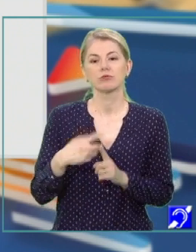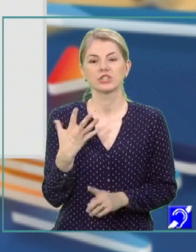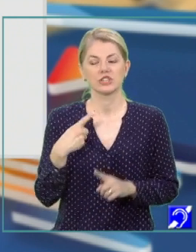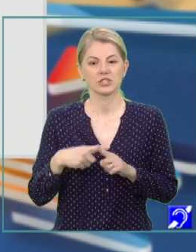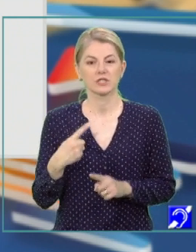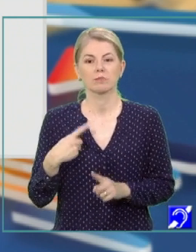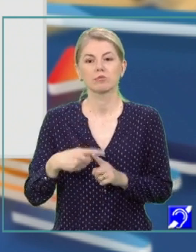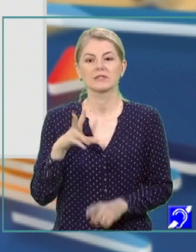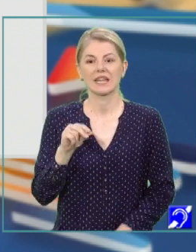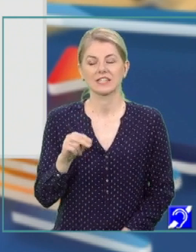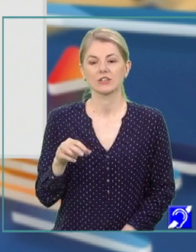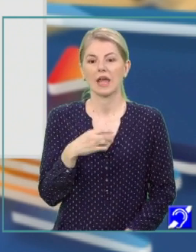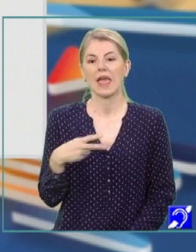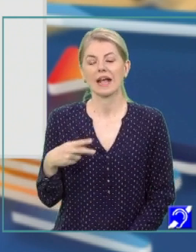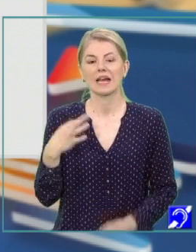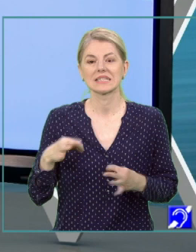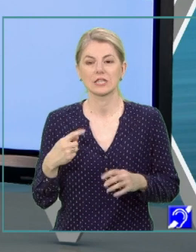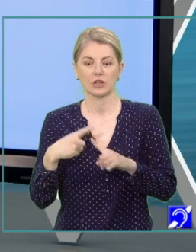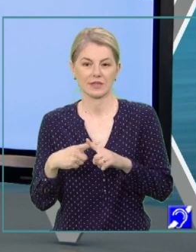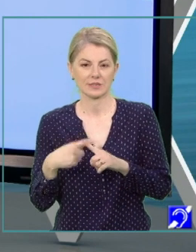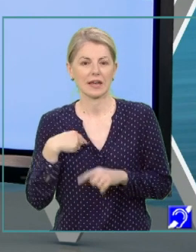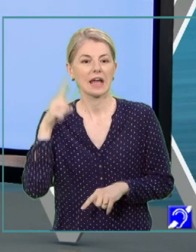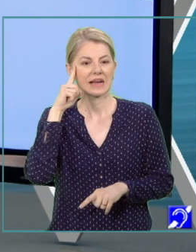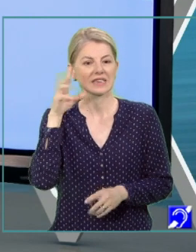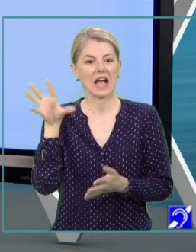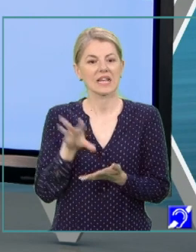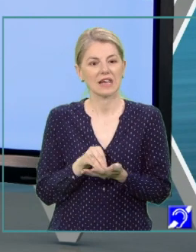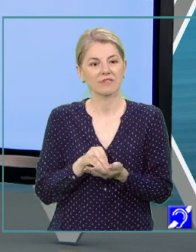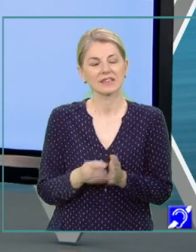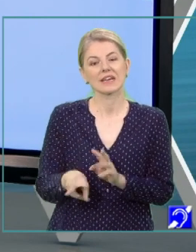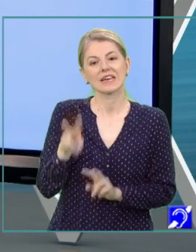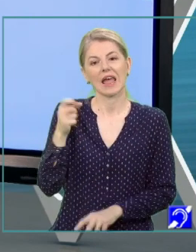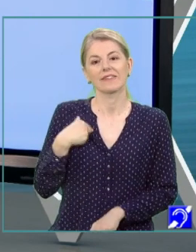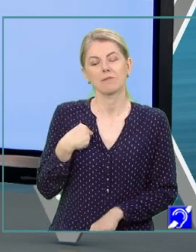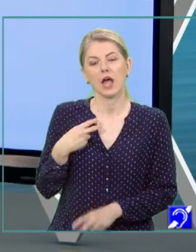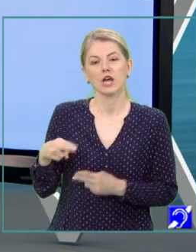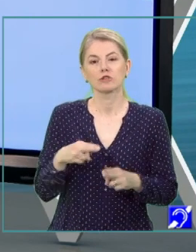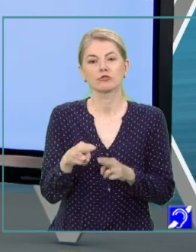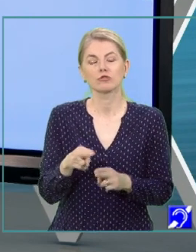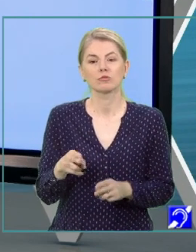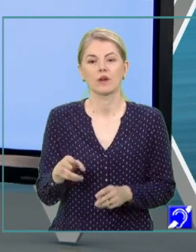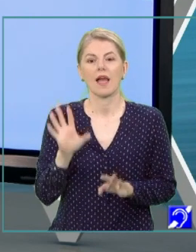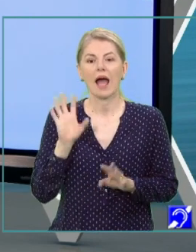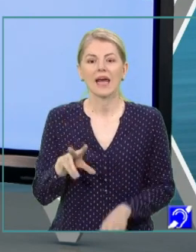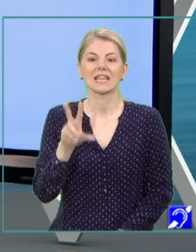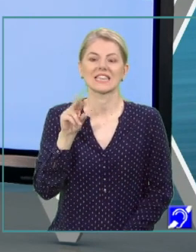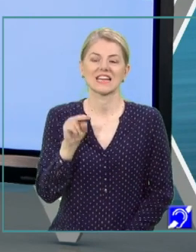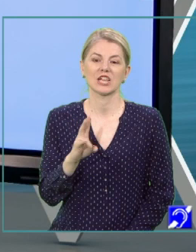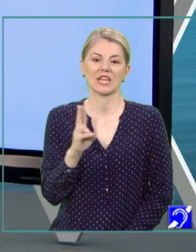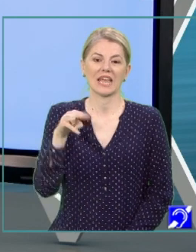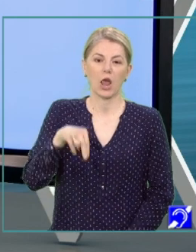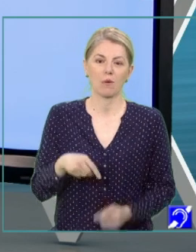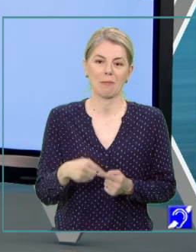plus 30 egal 10X. Cred că ați aflat chiar înaintea mea, drumul turistului are 30